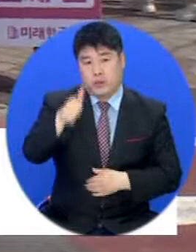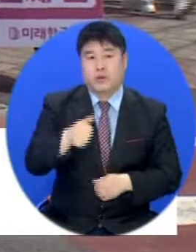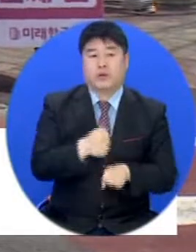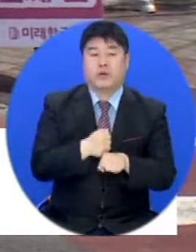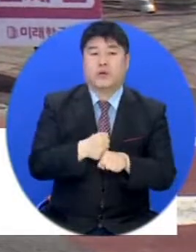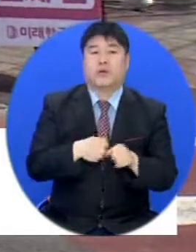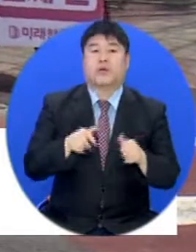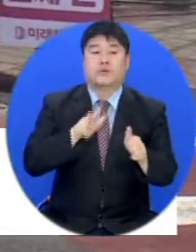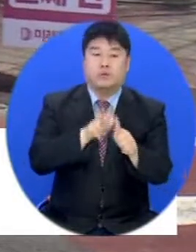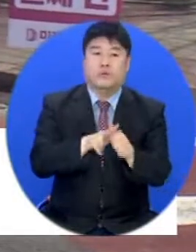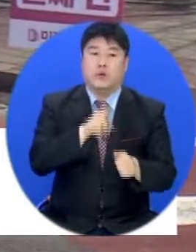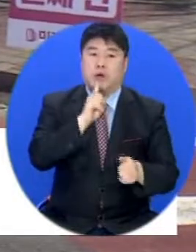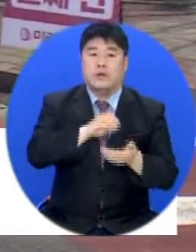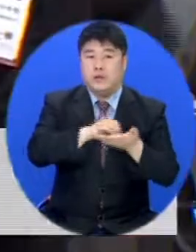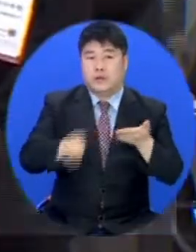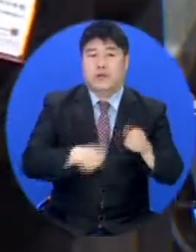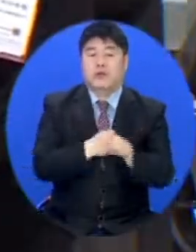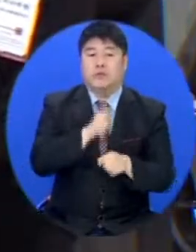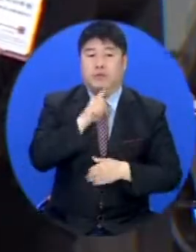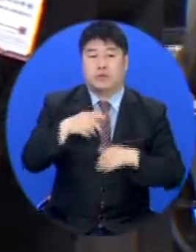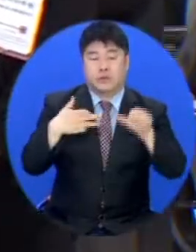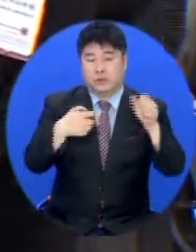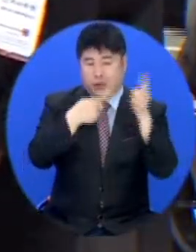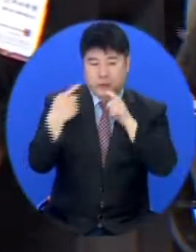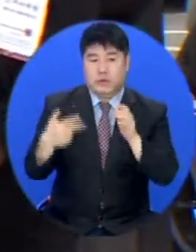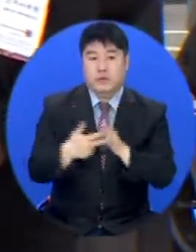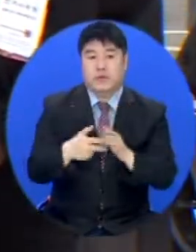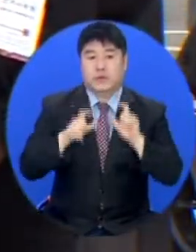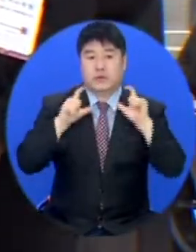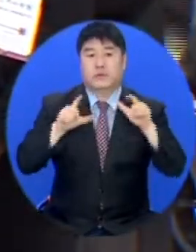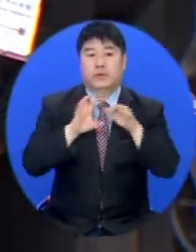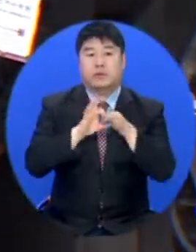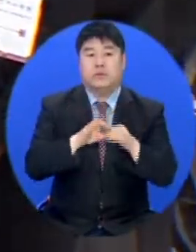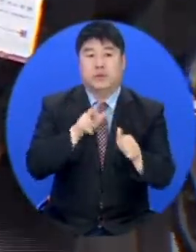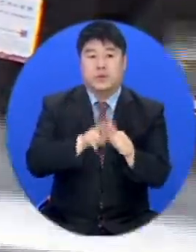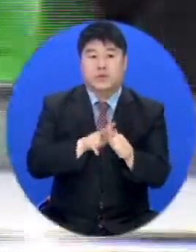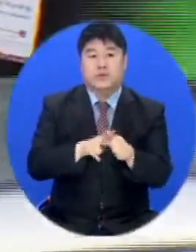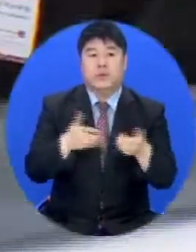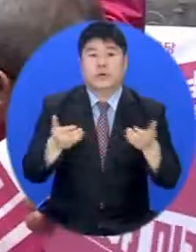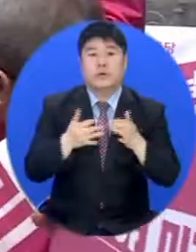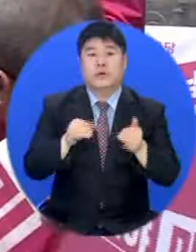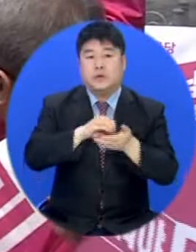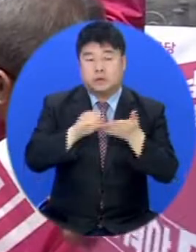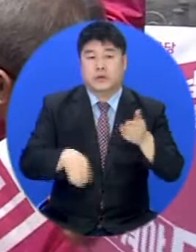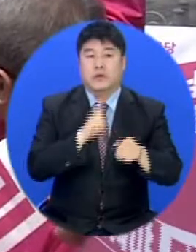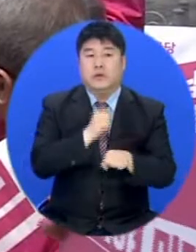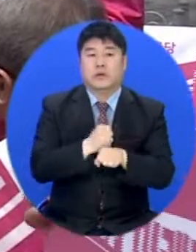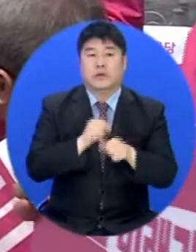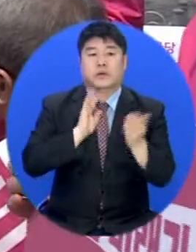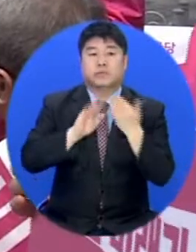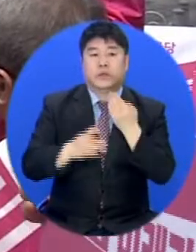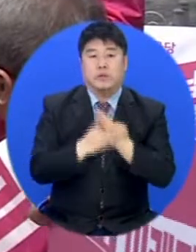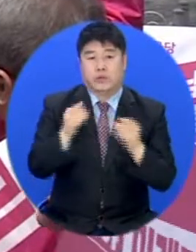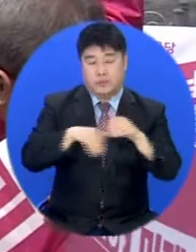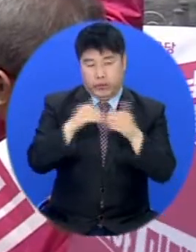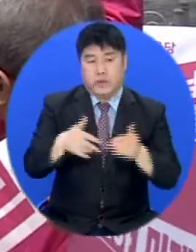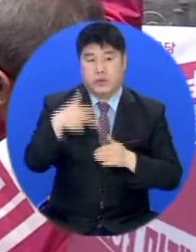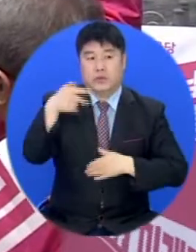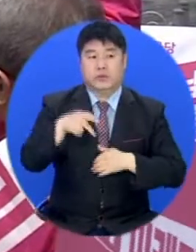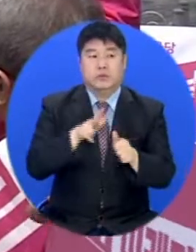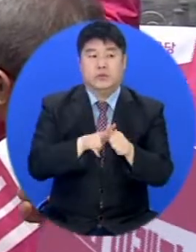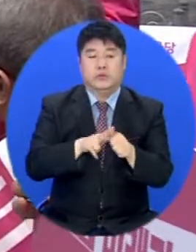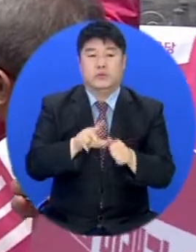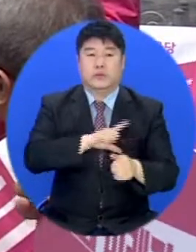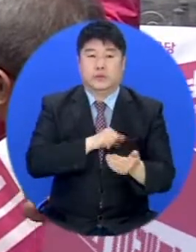요구했습니다. 5.18 기념재단도 성명을 통해 후보직 사퇴는 물론이고 미래통합당이 주 후보를